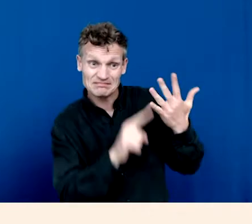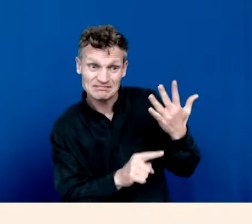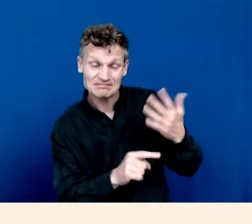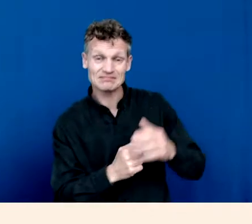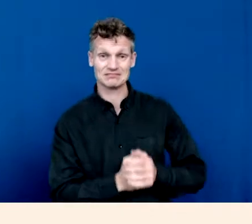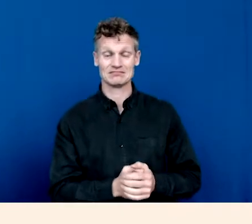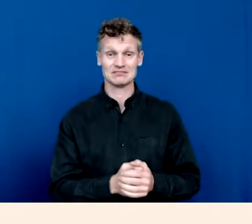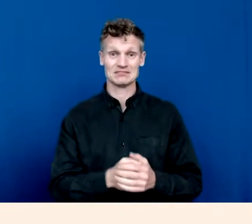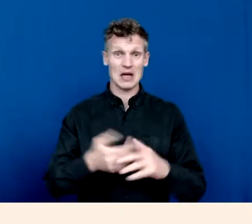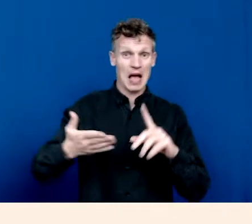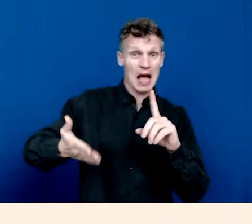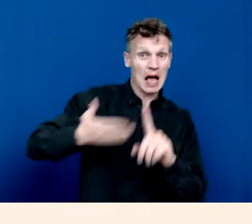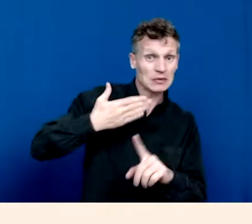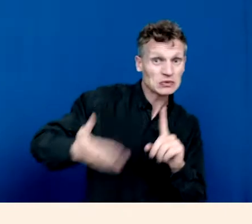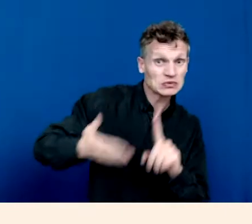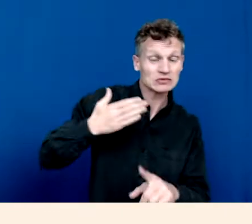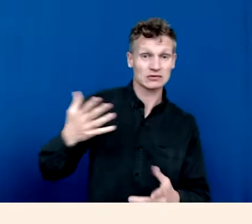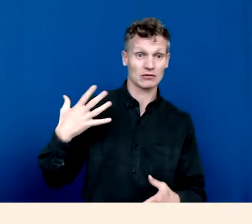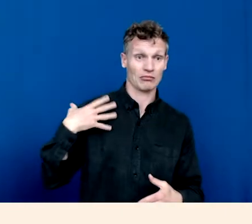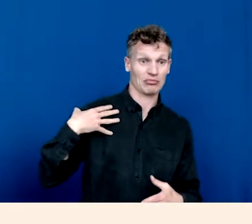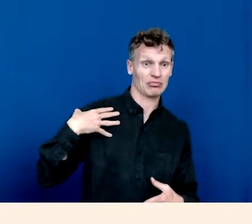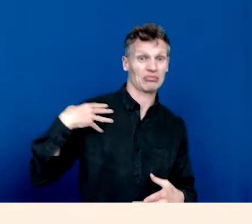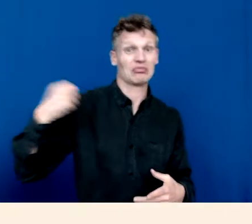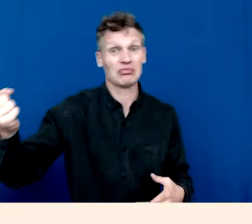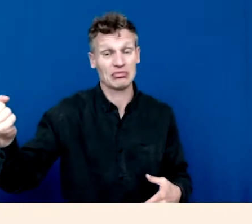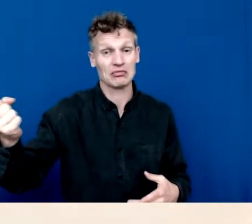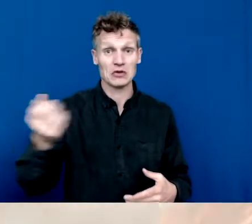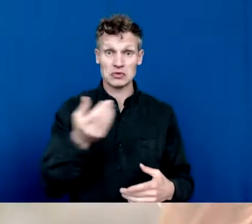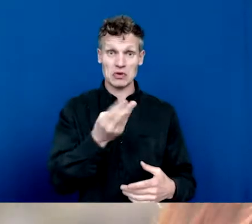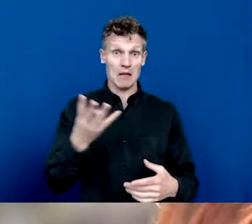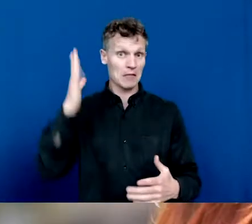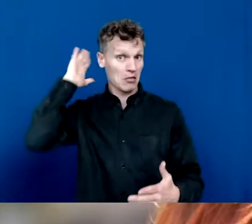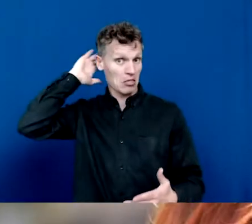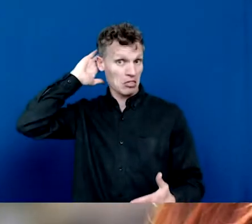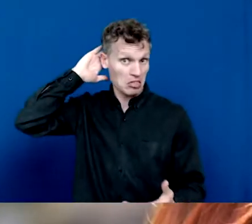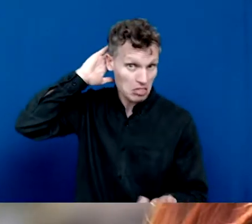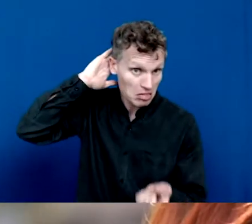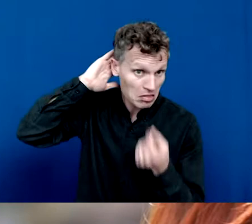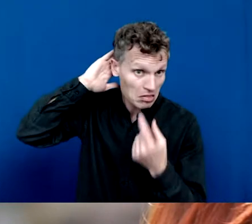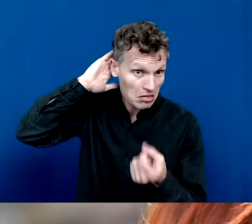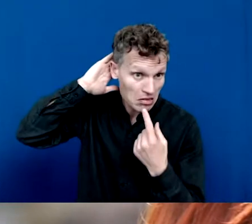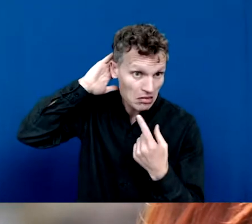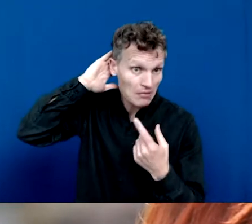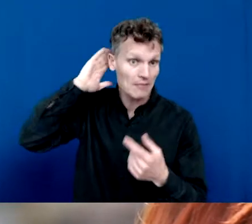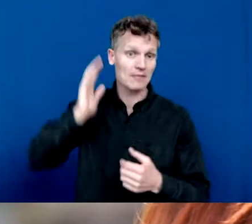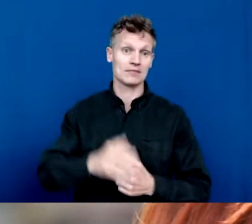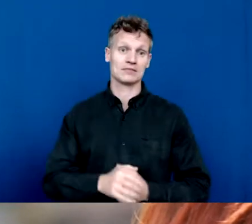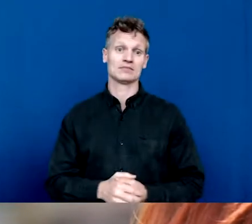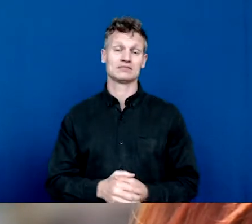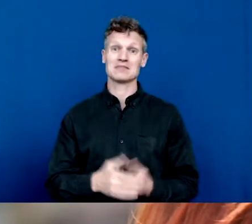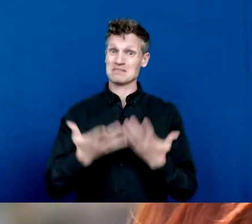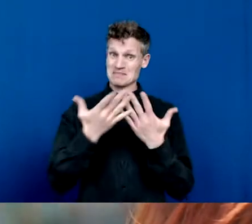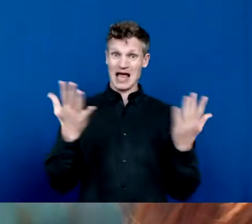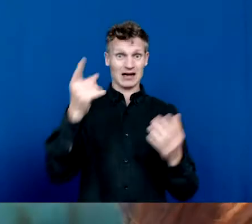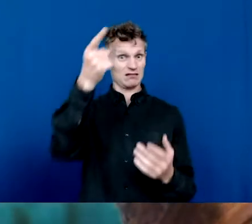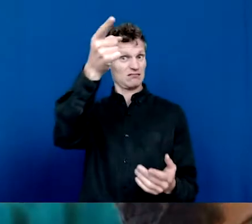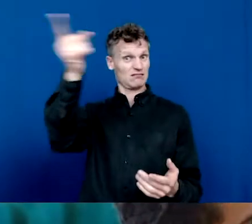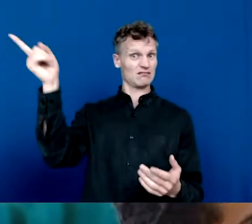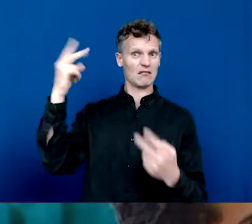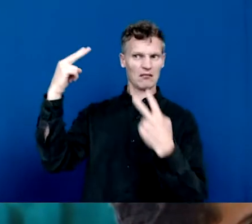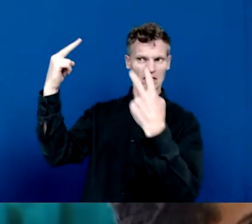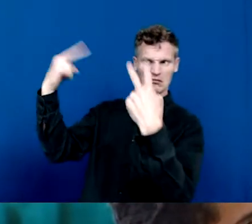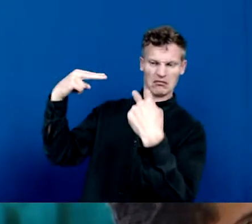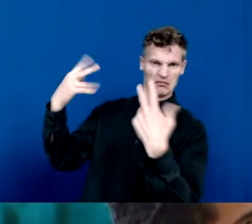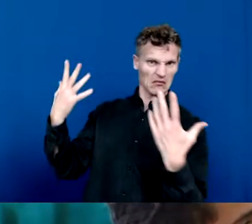d'exploitation et des traitements forcés et involontaires. Nous sommes souvent jugés si nous voulons être en couple, être